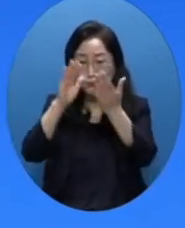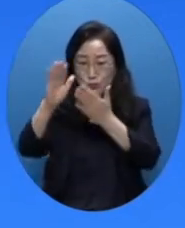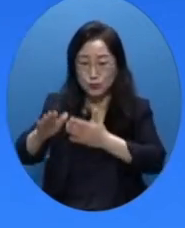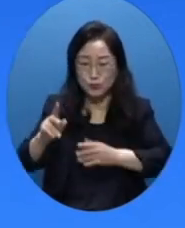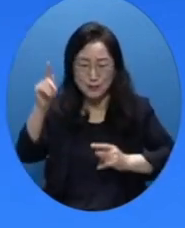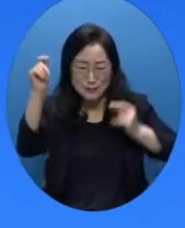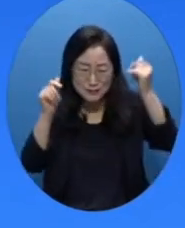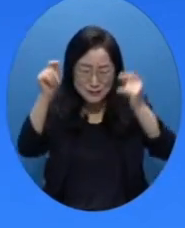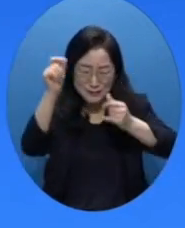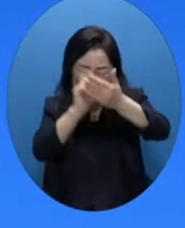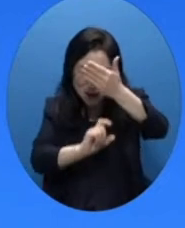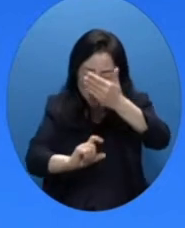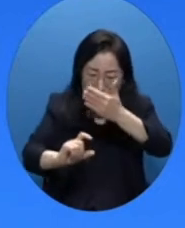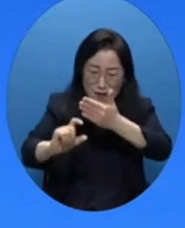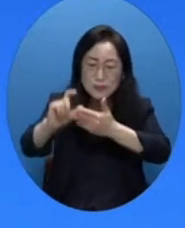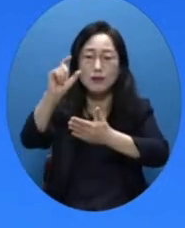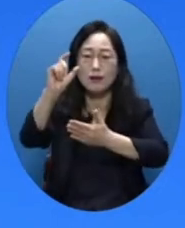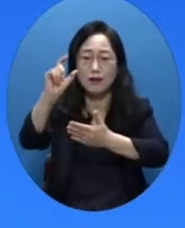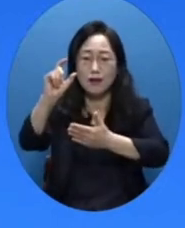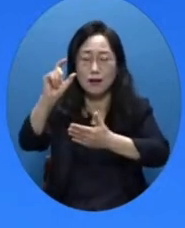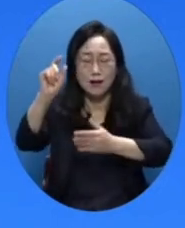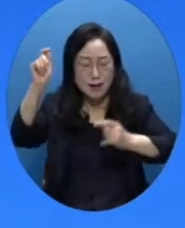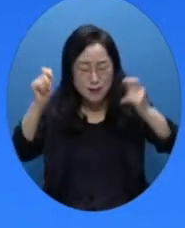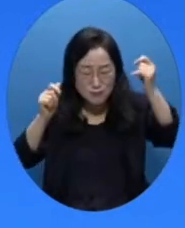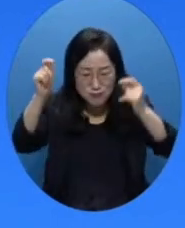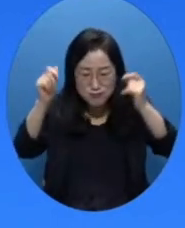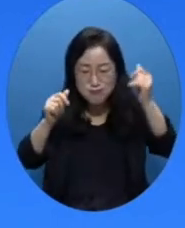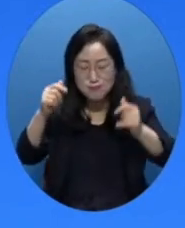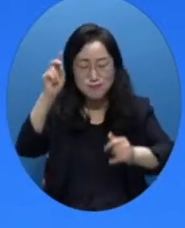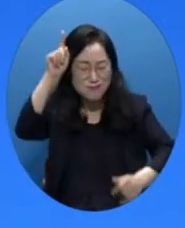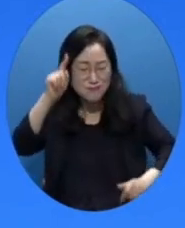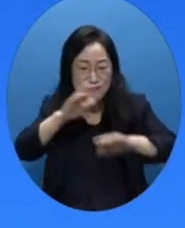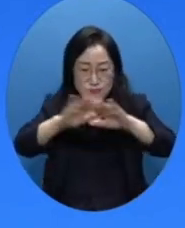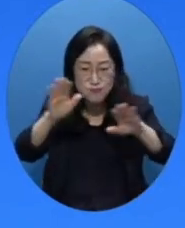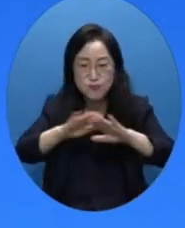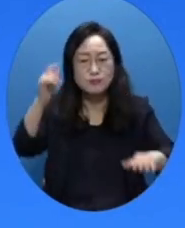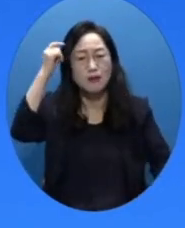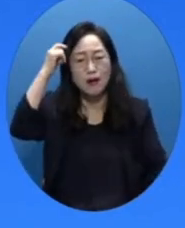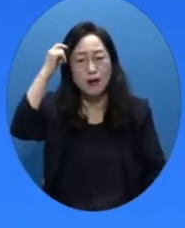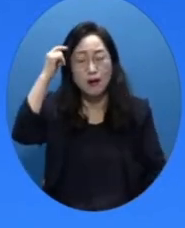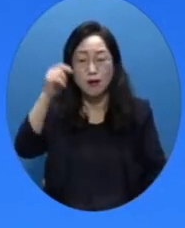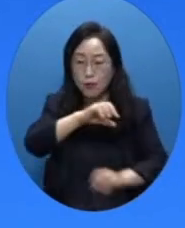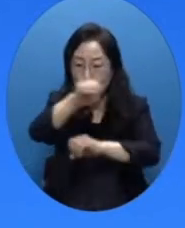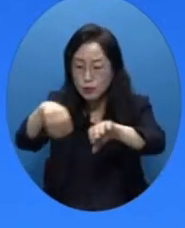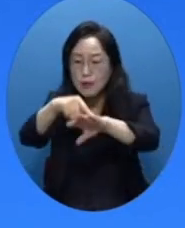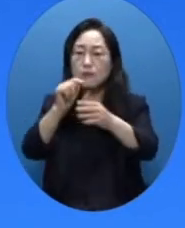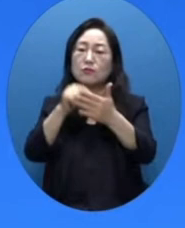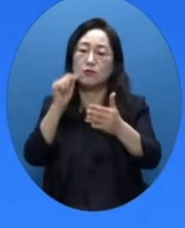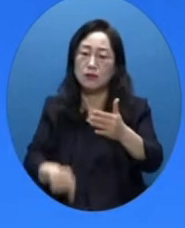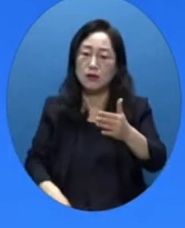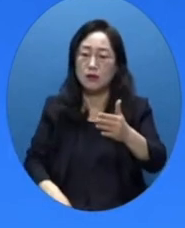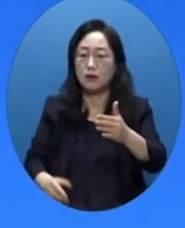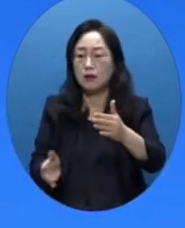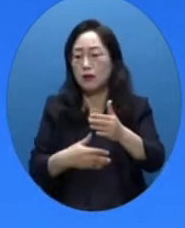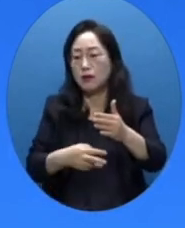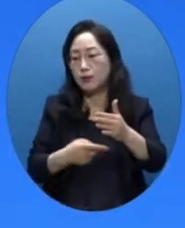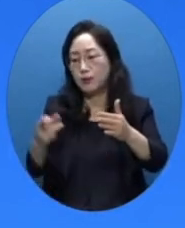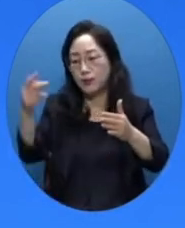나이트클럽 굴러가서 밤새 춤을 추면서 스트레스를 풀려고 했는데 오히려 마음에 공허함은 더